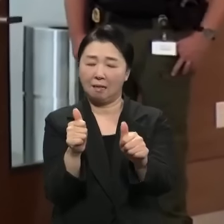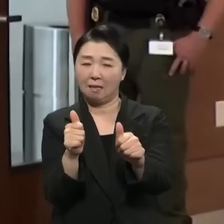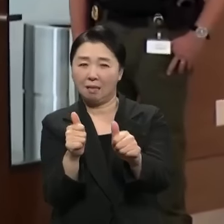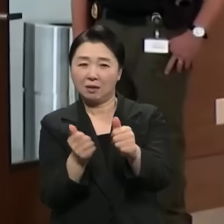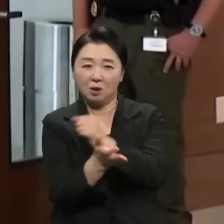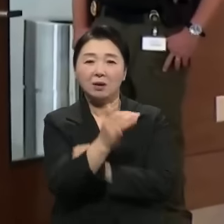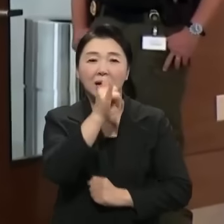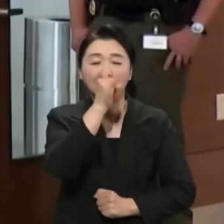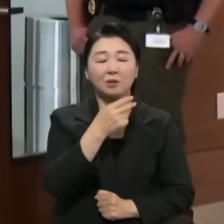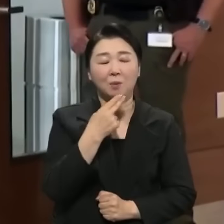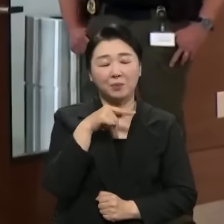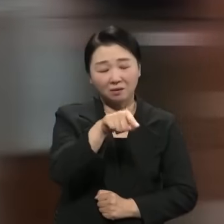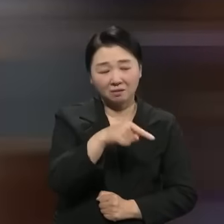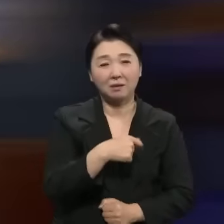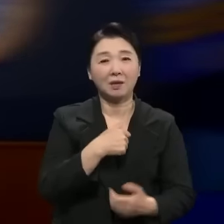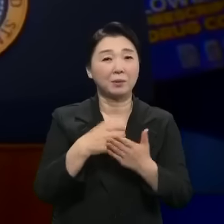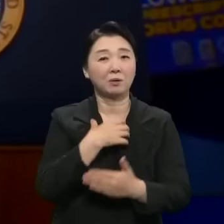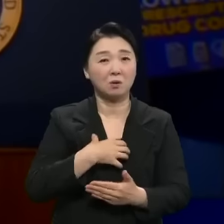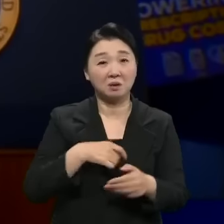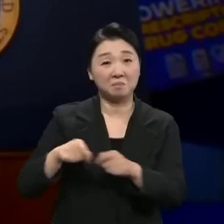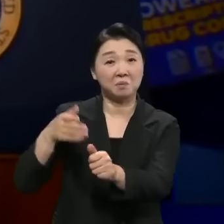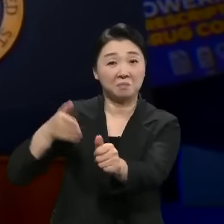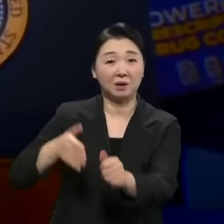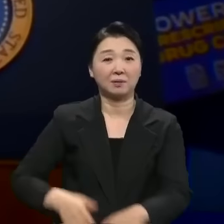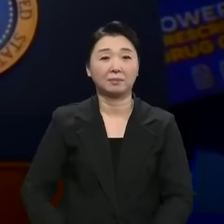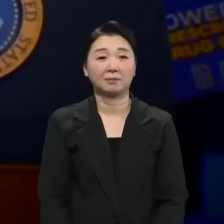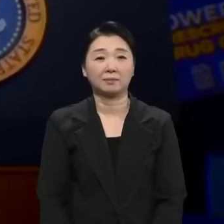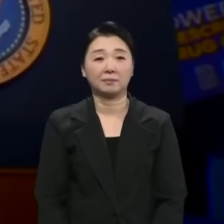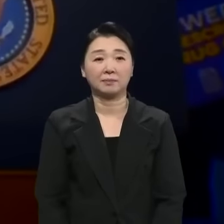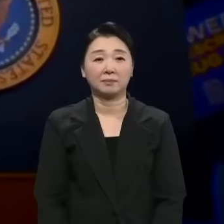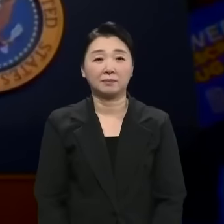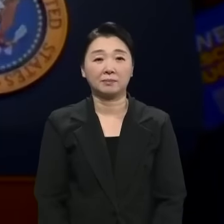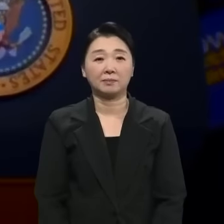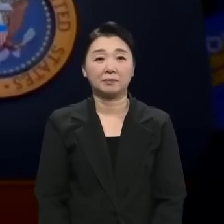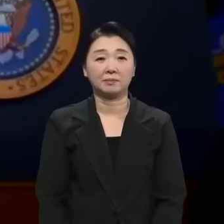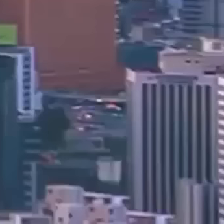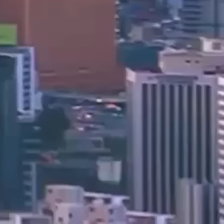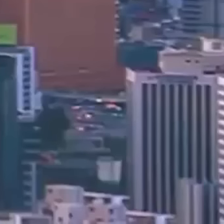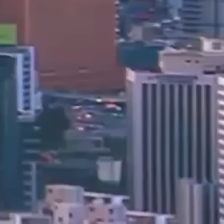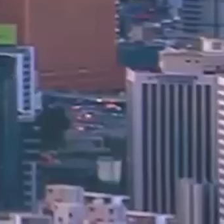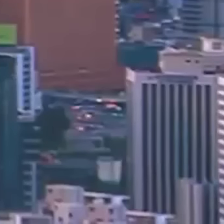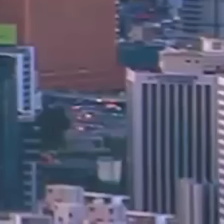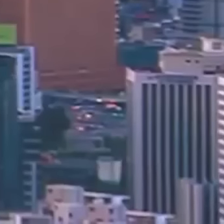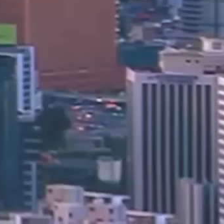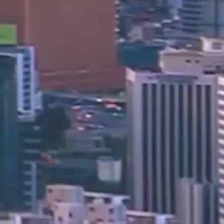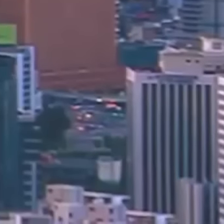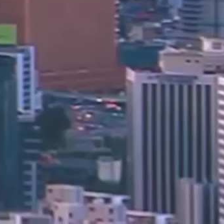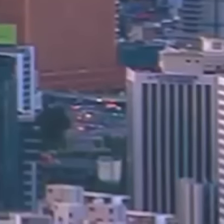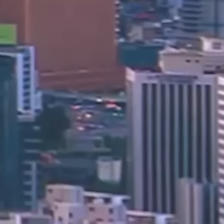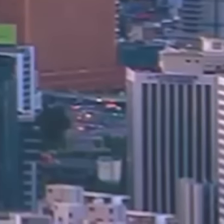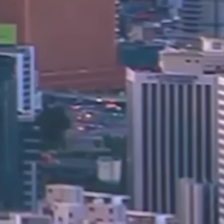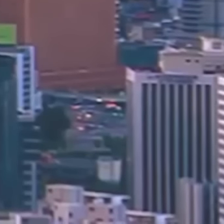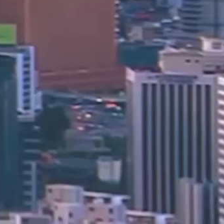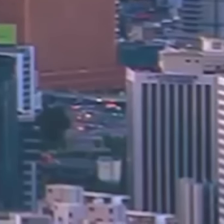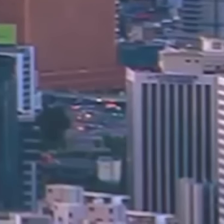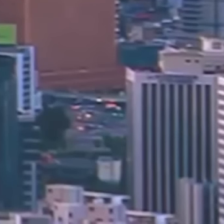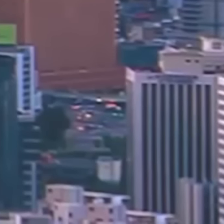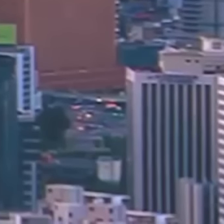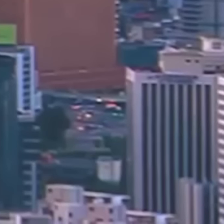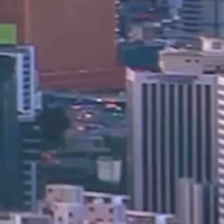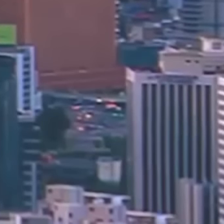위한 선제 조치로 해석됩니다. 워싱턴에서 JTBC 정강현입니다. 아침의 앵커 정재우입니다. 지금